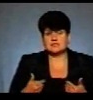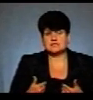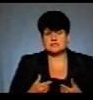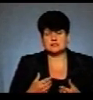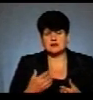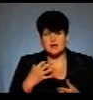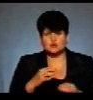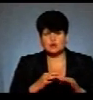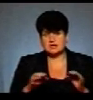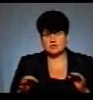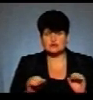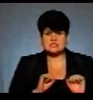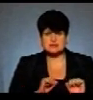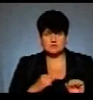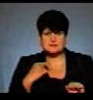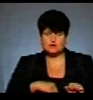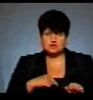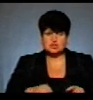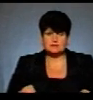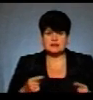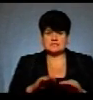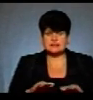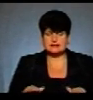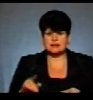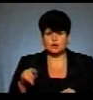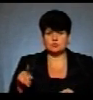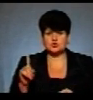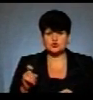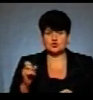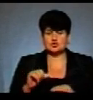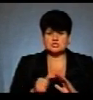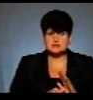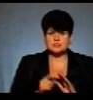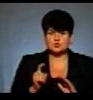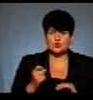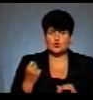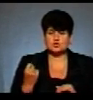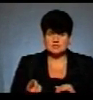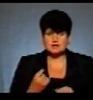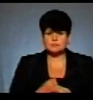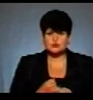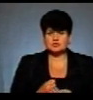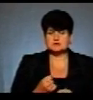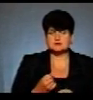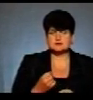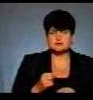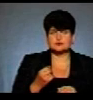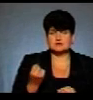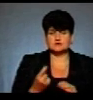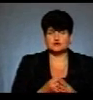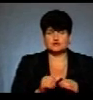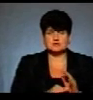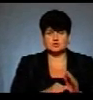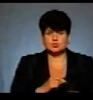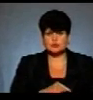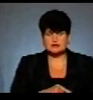лінію захисту психологічної реабілітації дітей за номером 116-111, яка працює щодня з 12 до 16 години. І